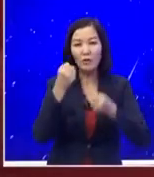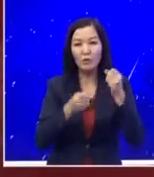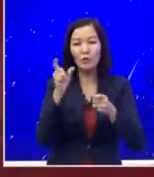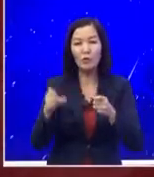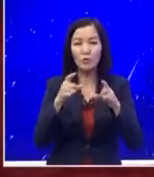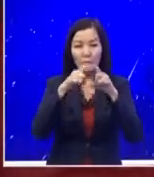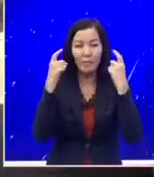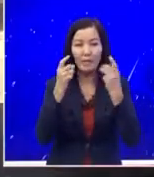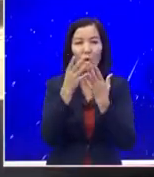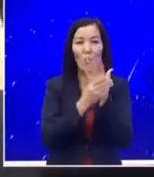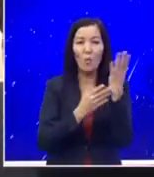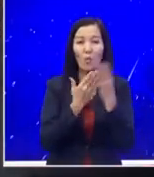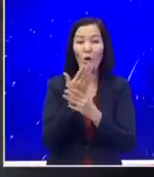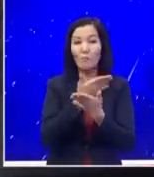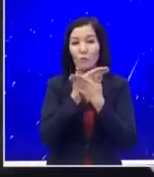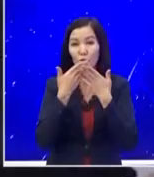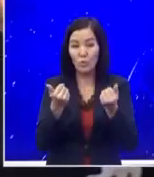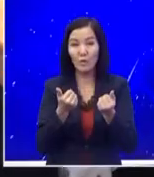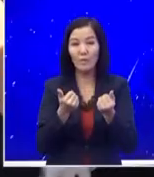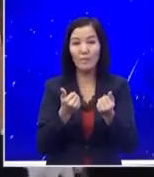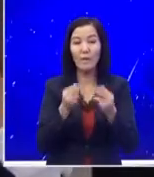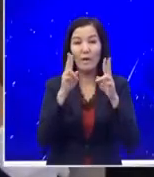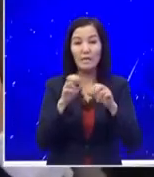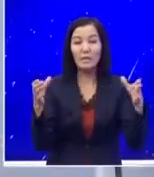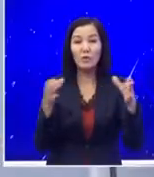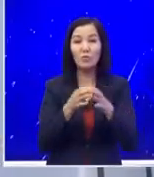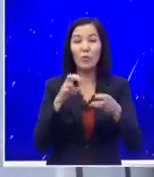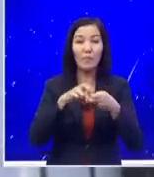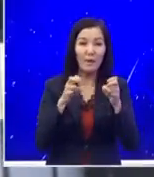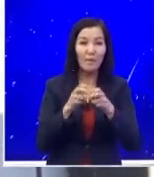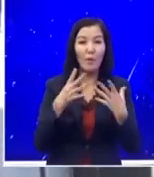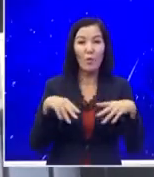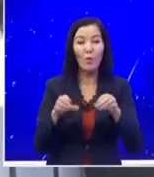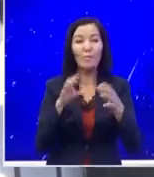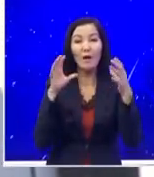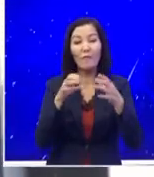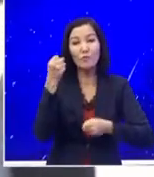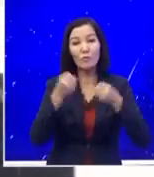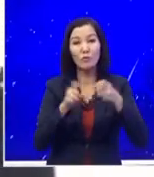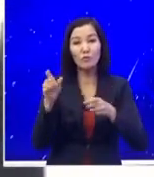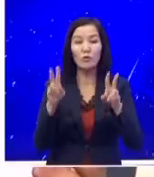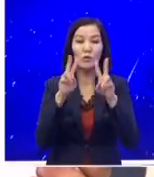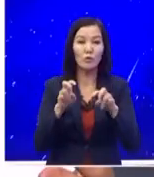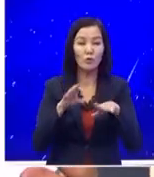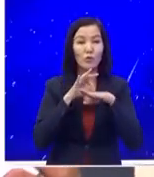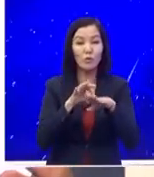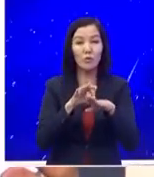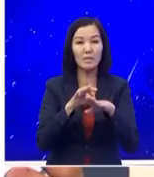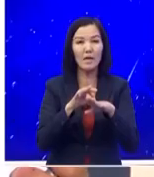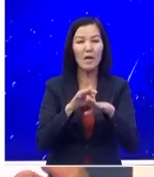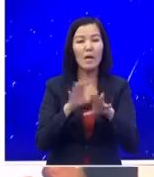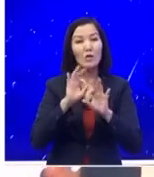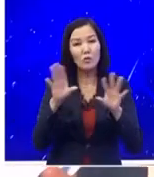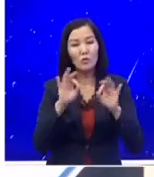өзінде бетпердемен қолғап қатар бола бермейді. Мониторинг тобы да осы мәселе бойынша қоғамдық көлік жүргізушілеріне тексеріс жүргізді. Ақталып